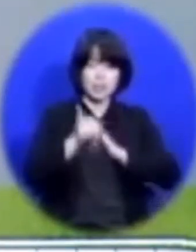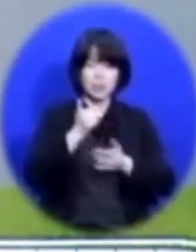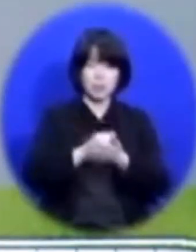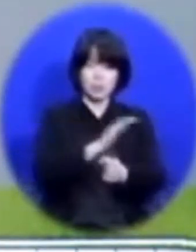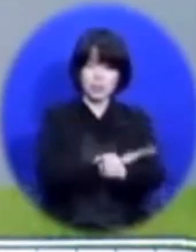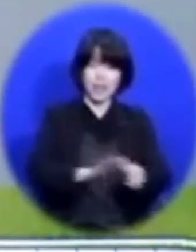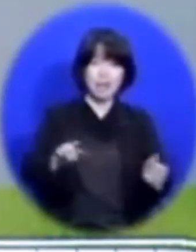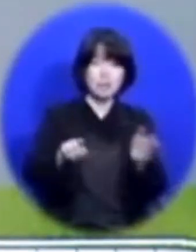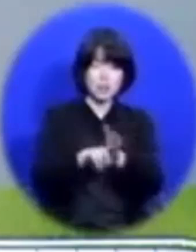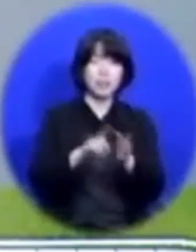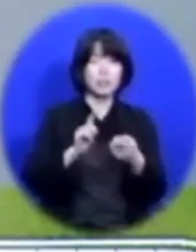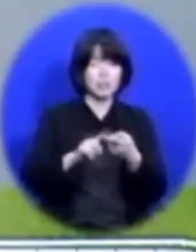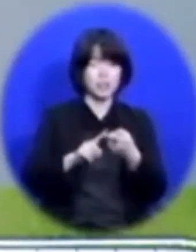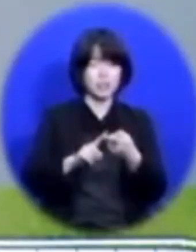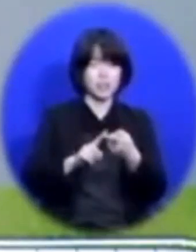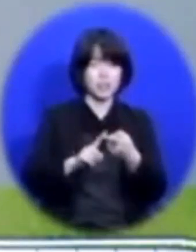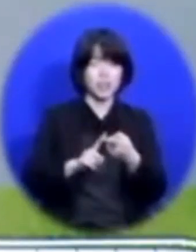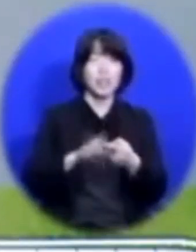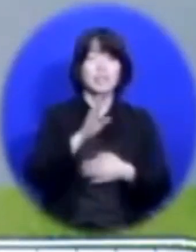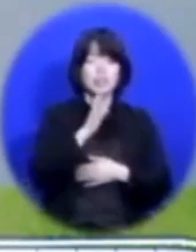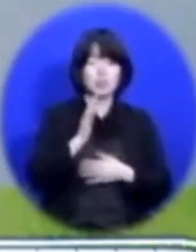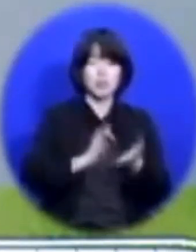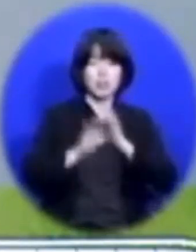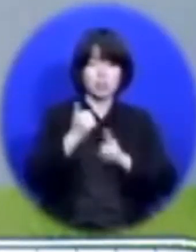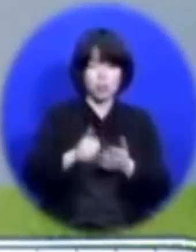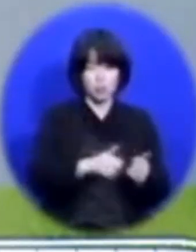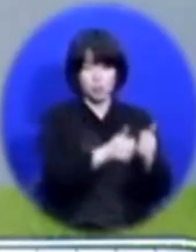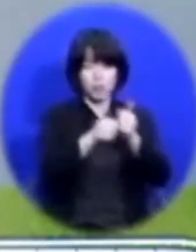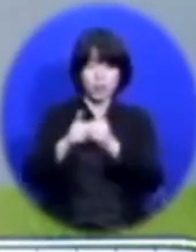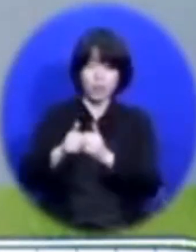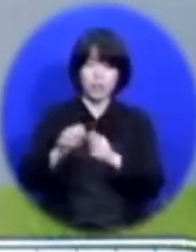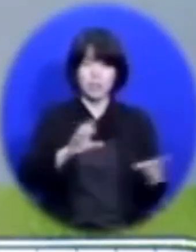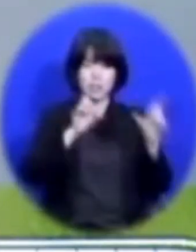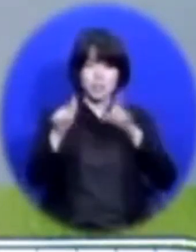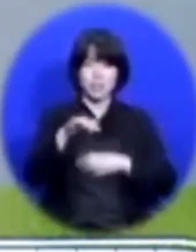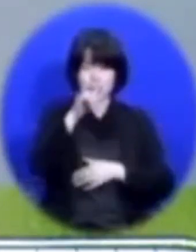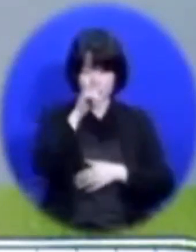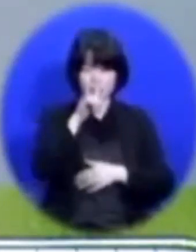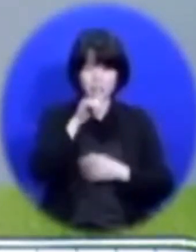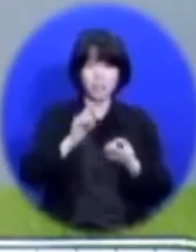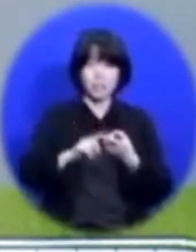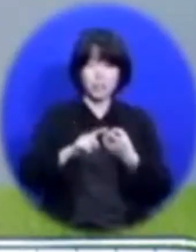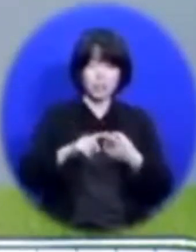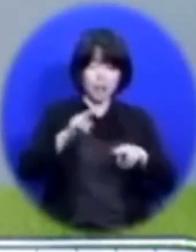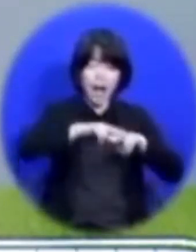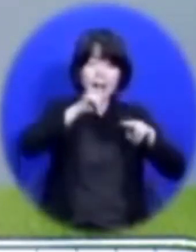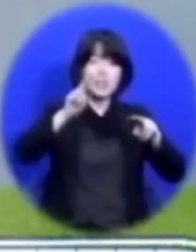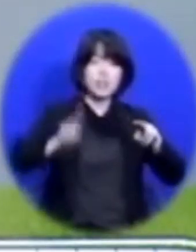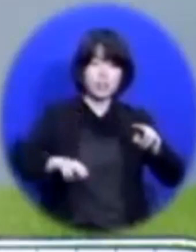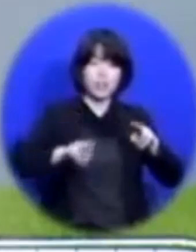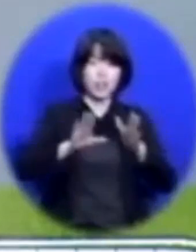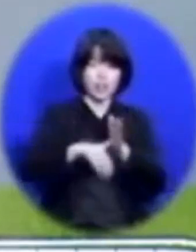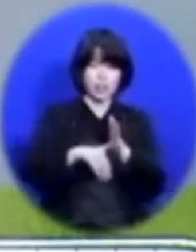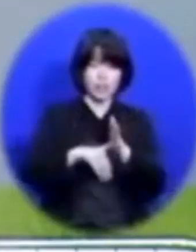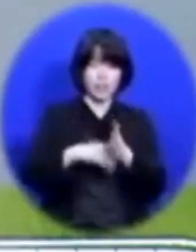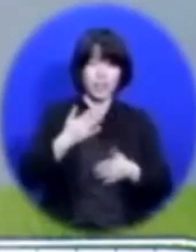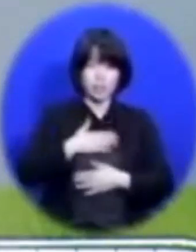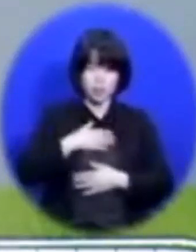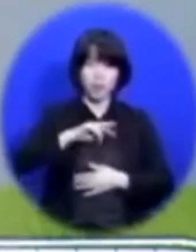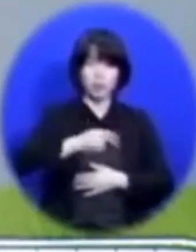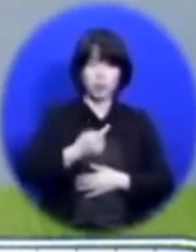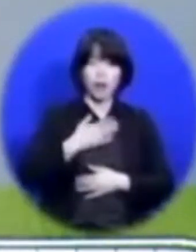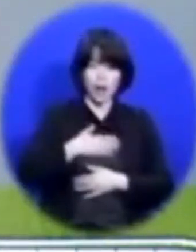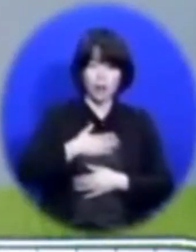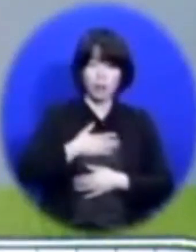저는은퇴할때쯤이면저자신과다른사람들이 제가진정으로 예수님을믿었는지,그리고그분과